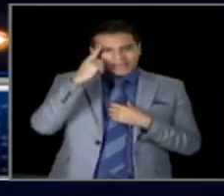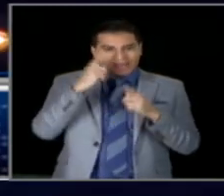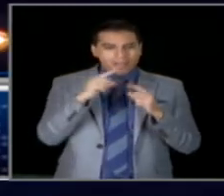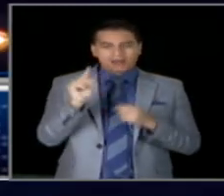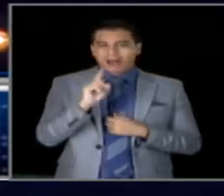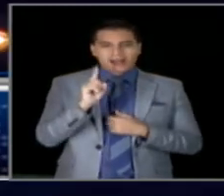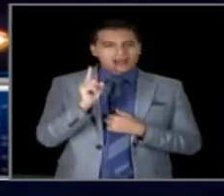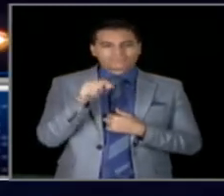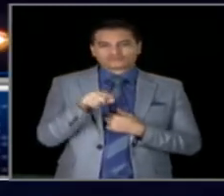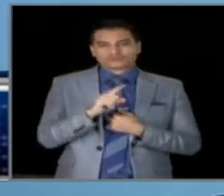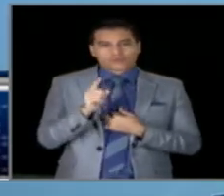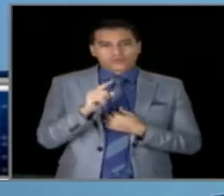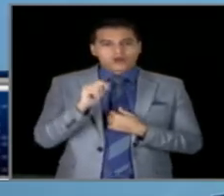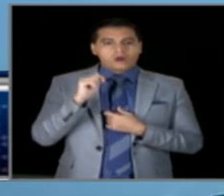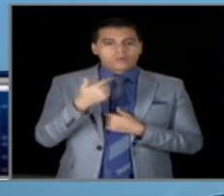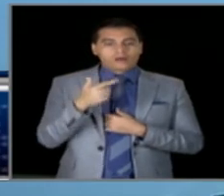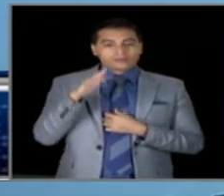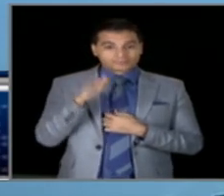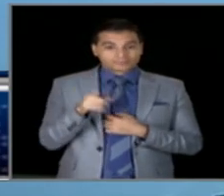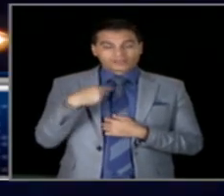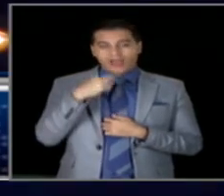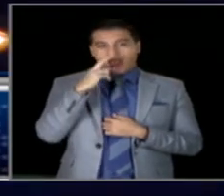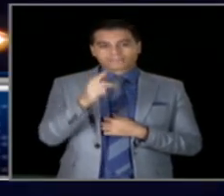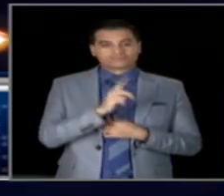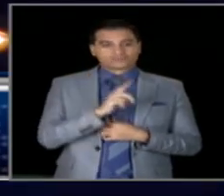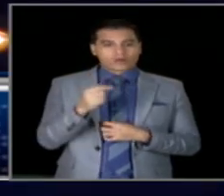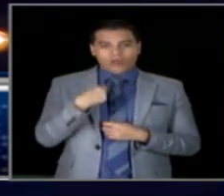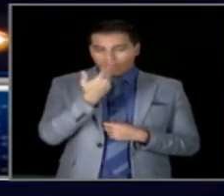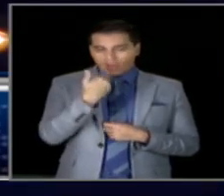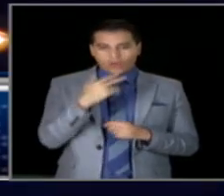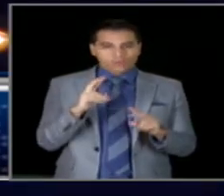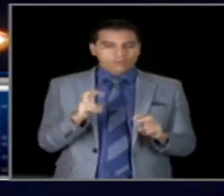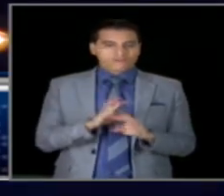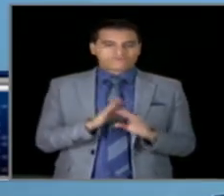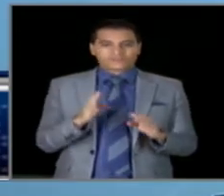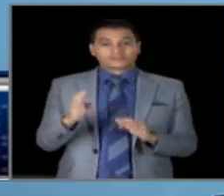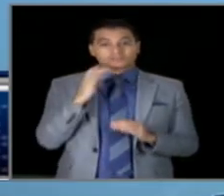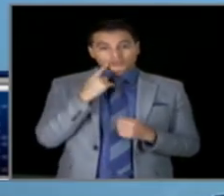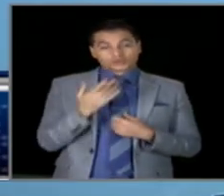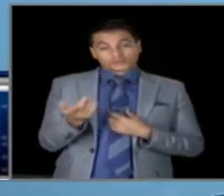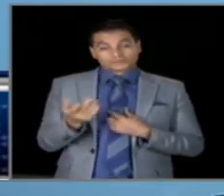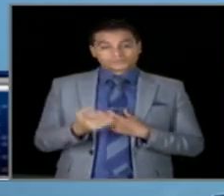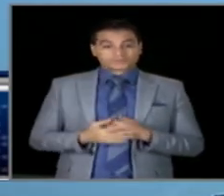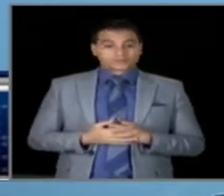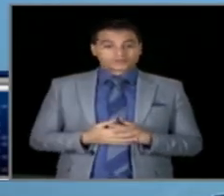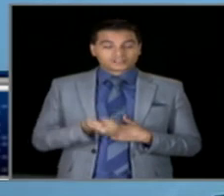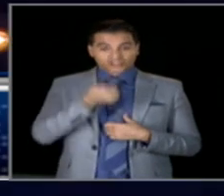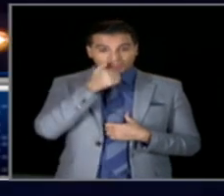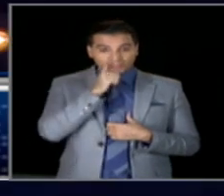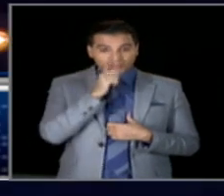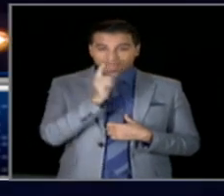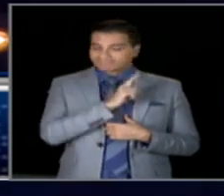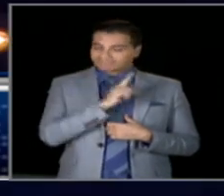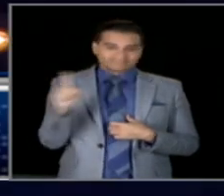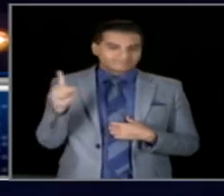مش حاضر أكمل خلاص. حد داس على البزر بيحصل بوز. تمام خلاص. إجابتك الصين؟